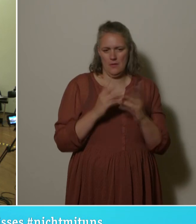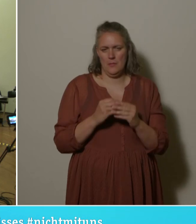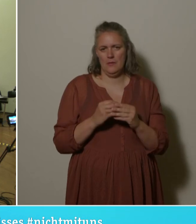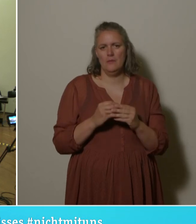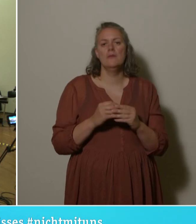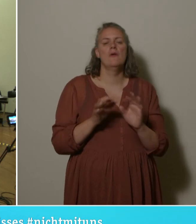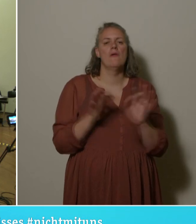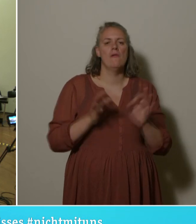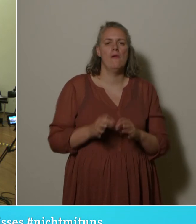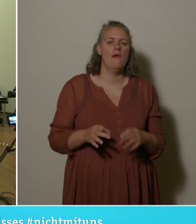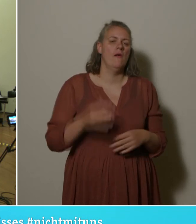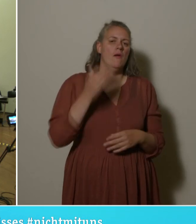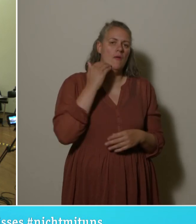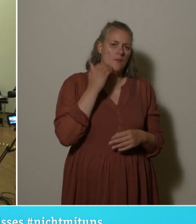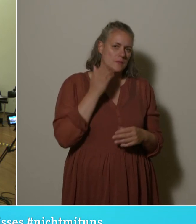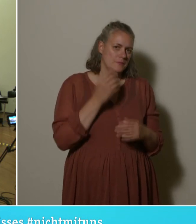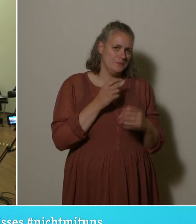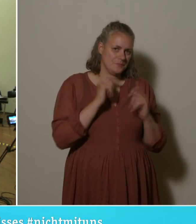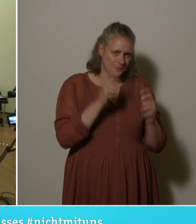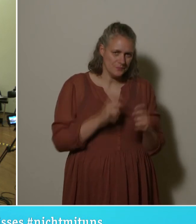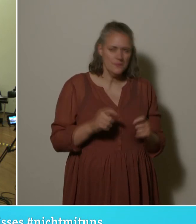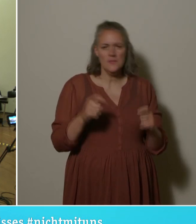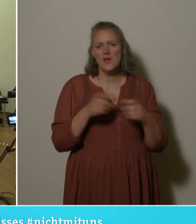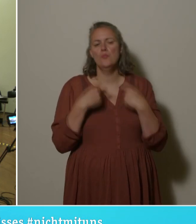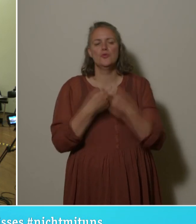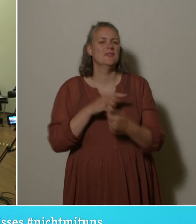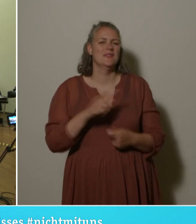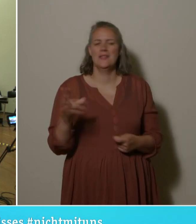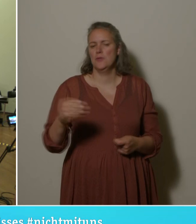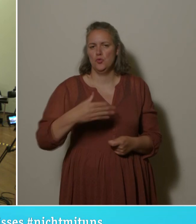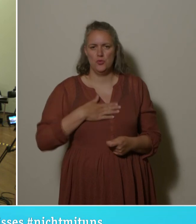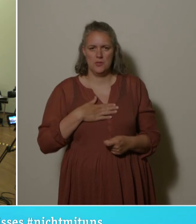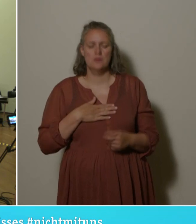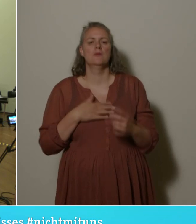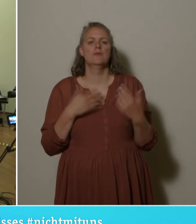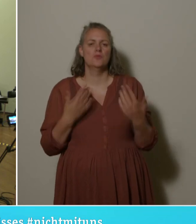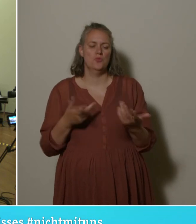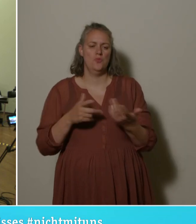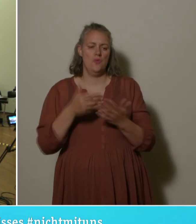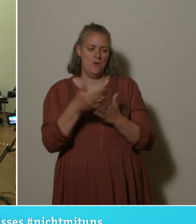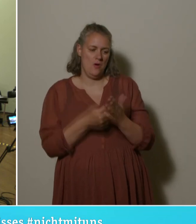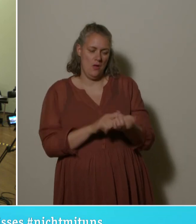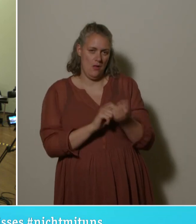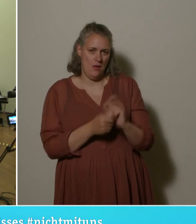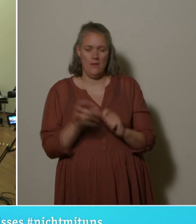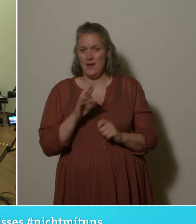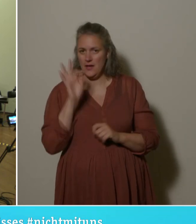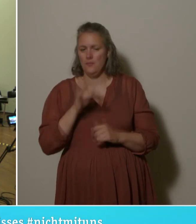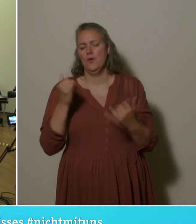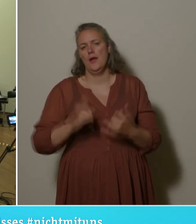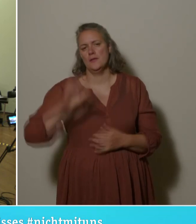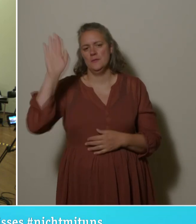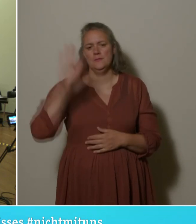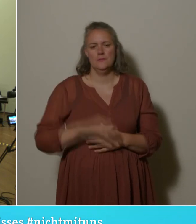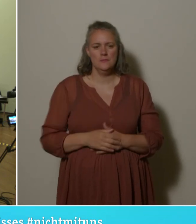zum Einwohnerantrag des Bündnisses nicht mit uns. Wer der so geänderten Vorlage zustimmt, den bitte ich jetzt um das